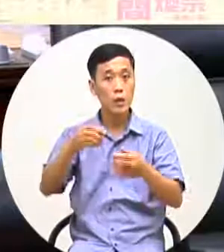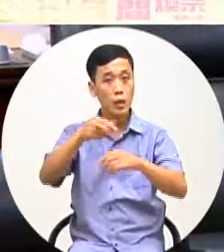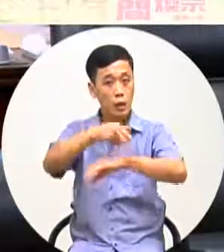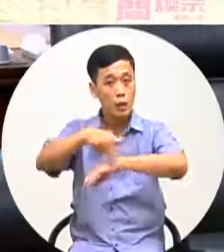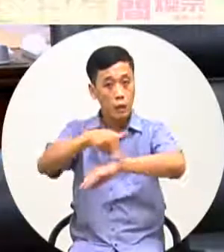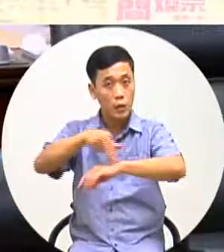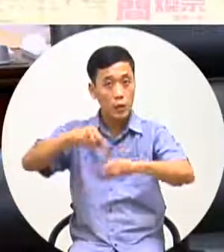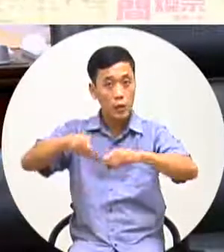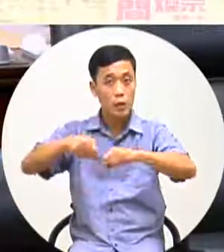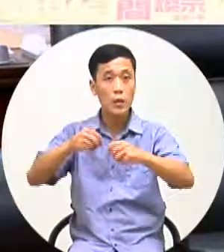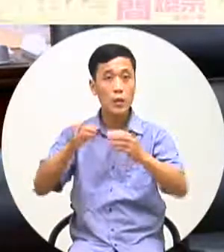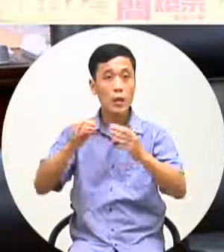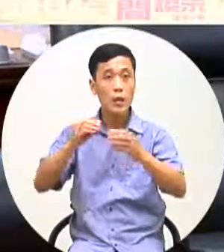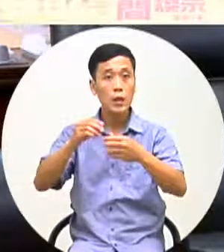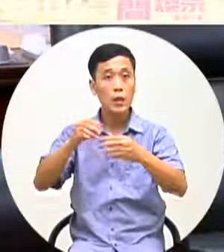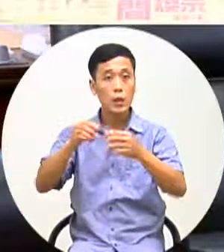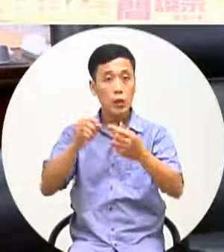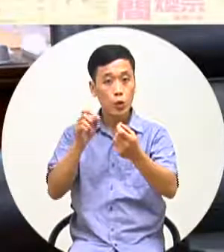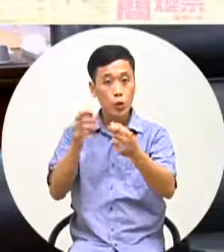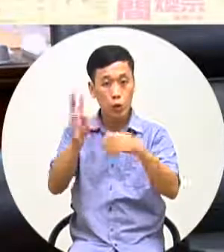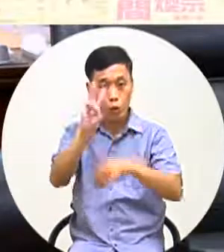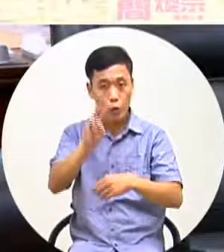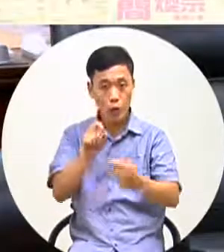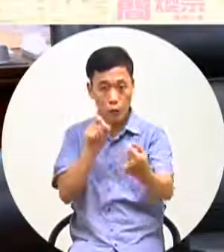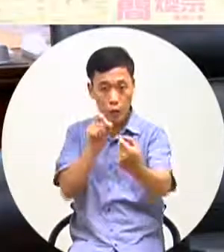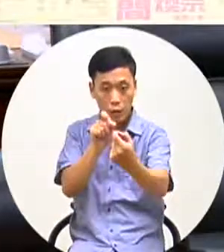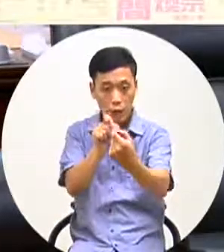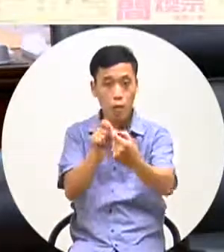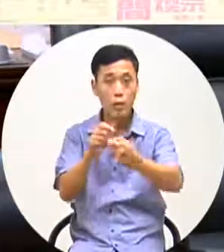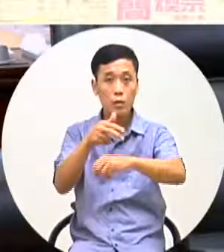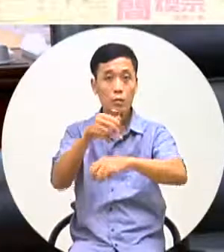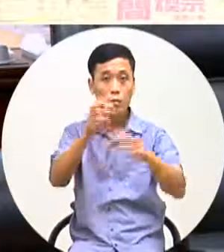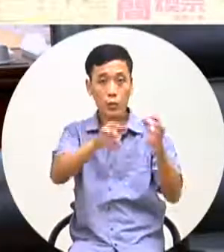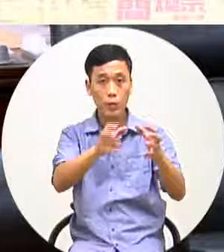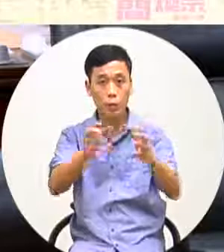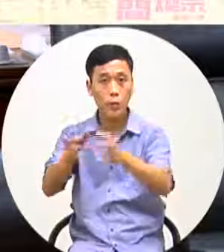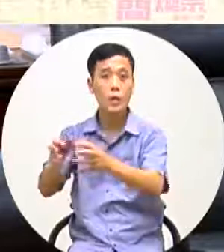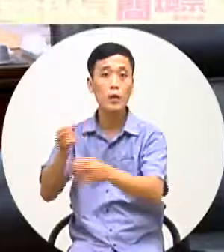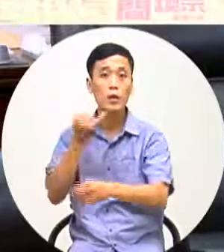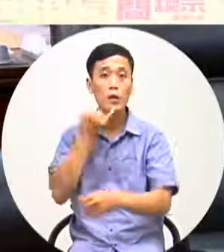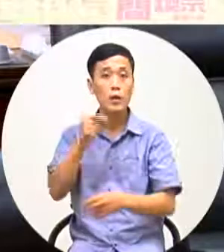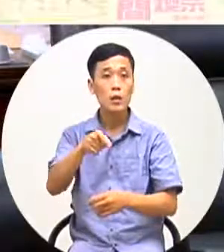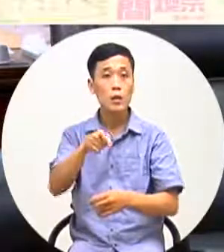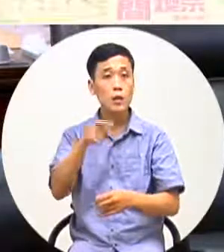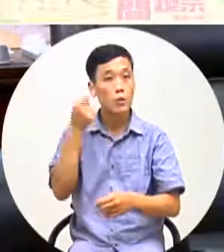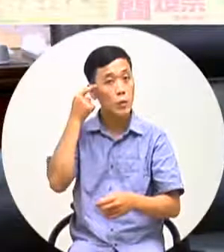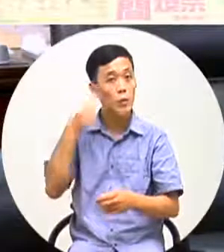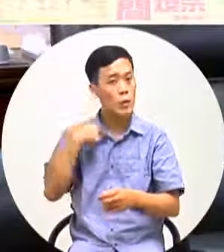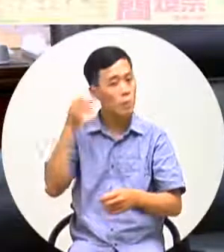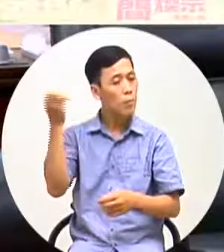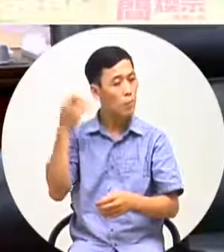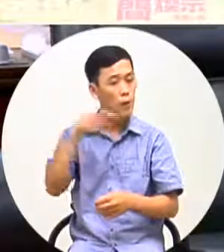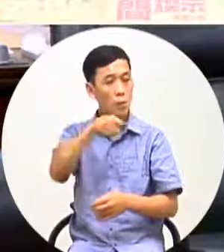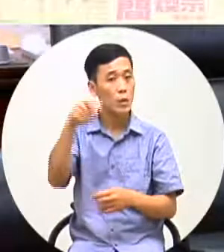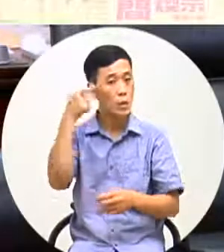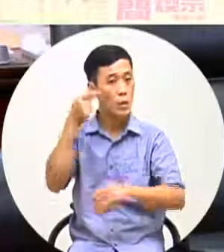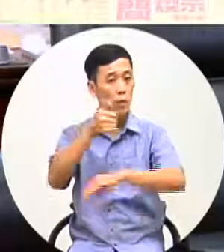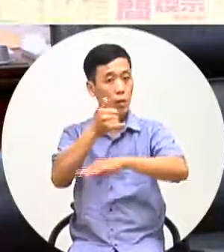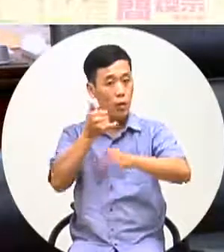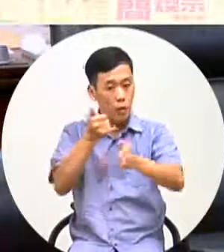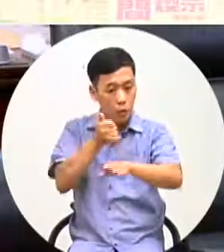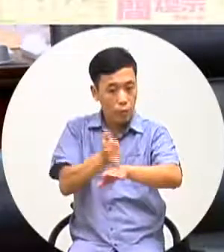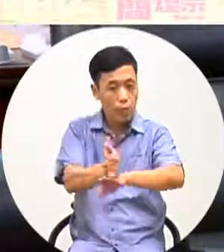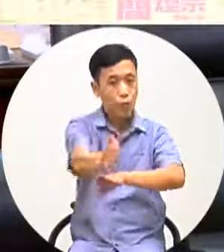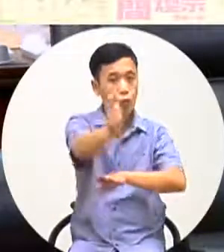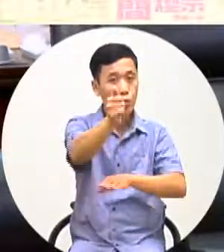巷还有什么规划？因为我一直听到说你们要盖溜滑梯啊，我不想那溜滑梯你们要怎么溜，好，是不是可以请都发